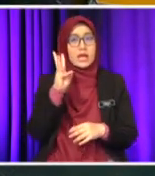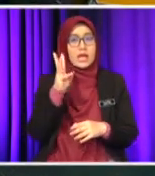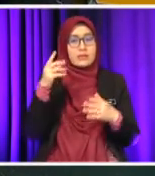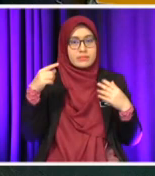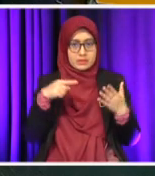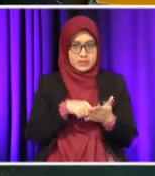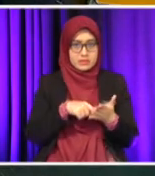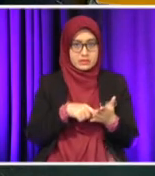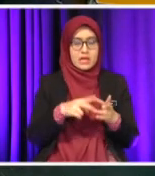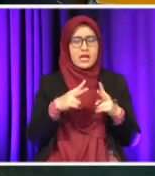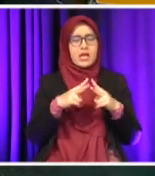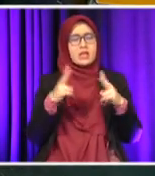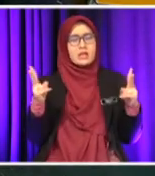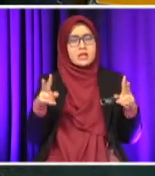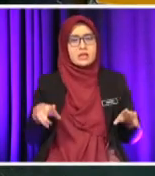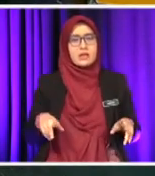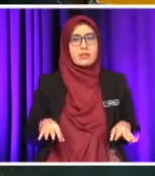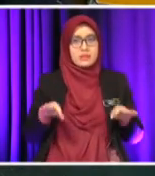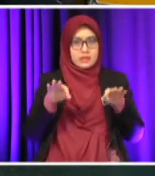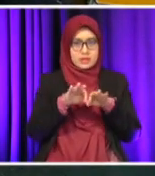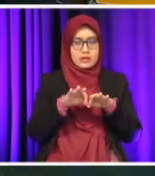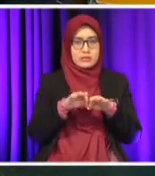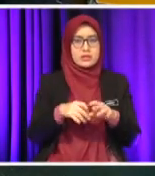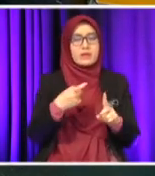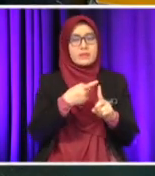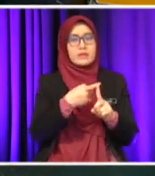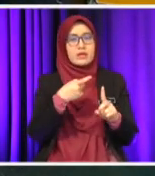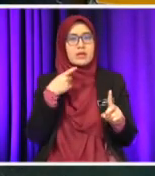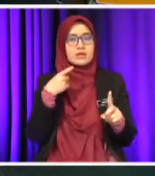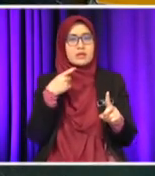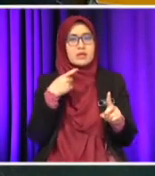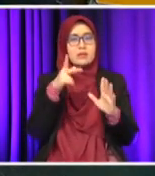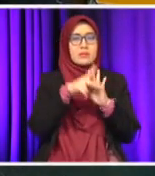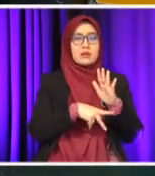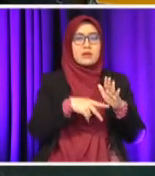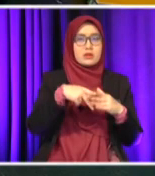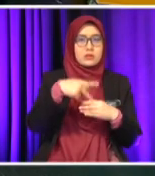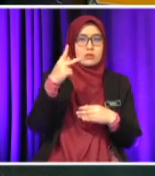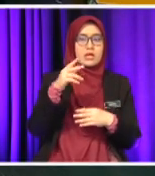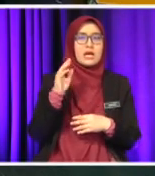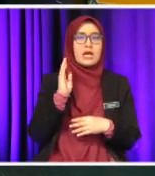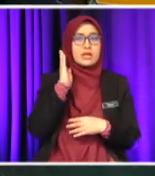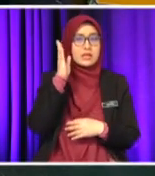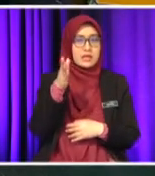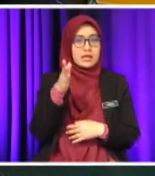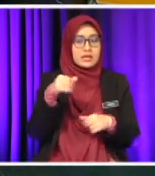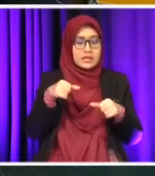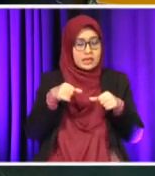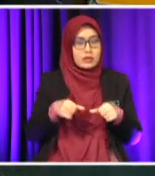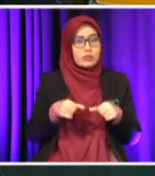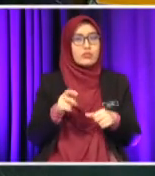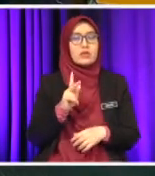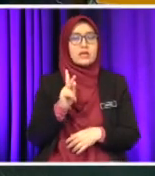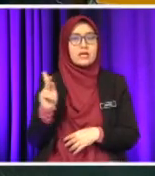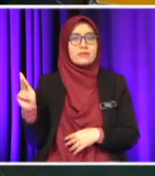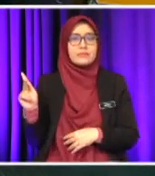oke jadi di peringkat pengeluaran akan menentukan produk yang hendak dikeluarkan bagi memenuhi